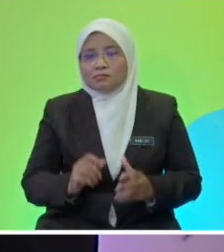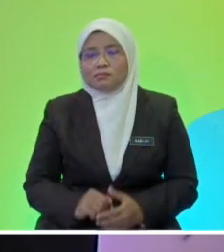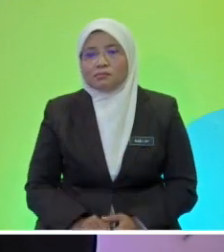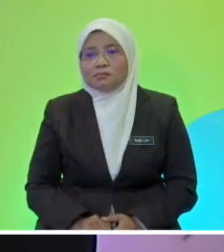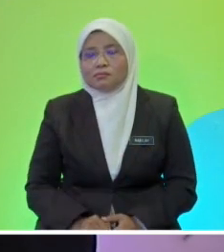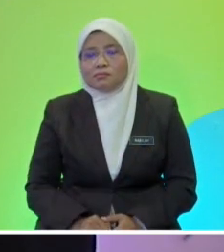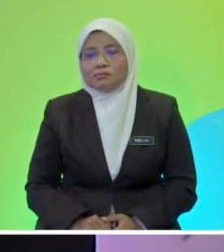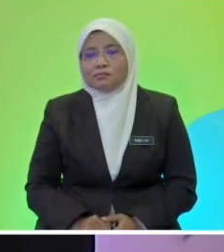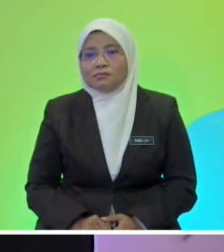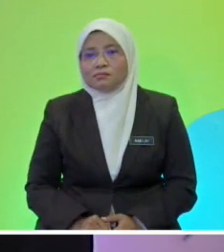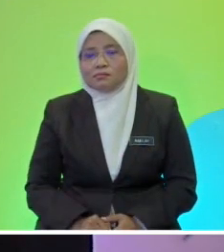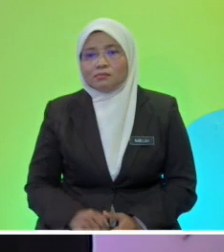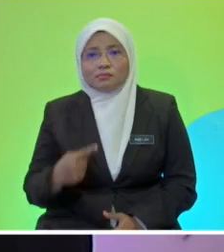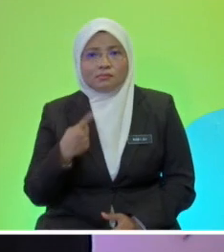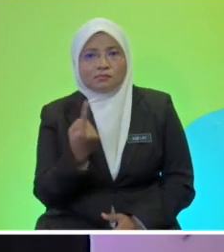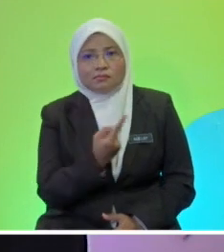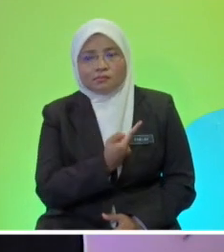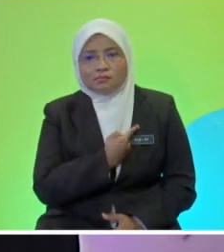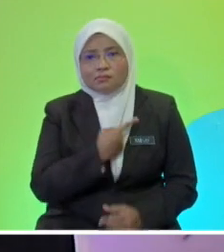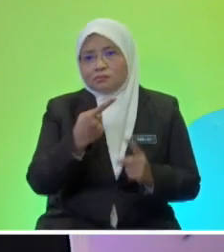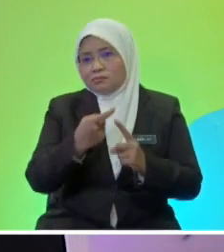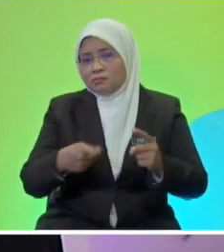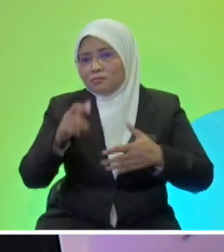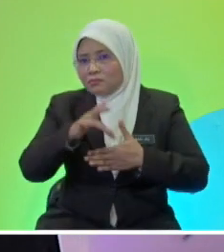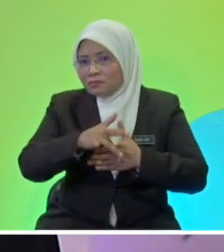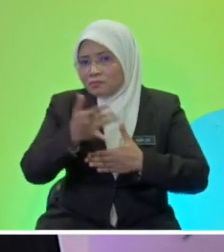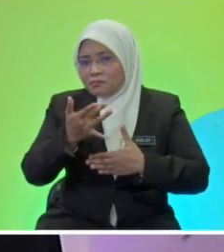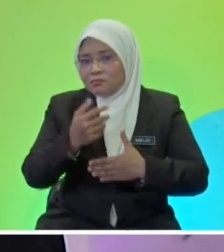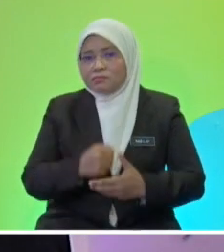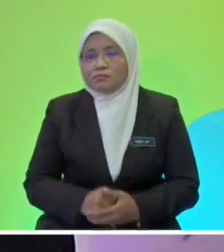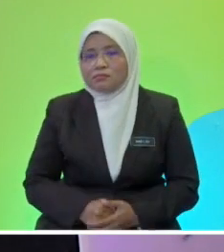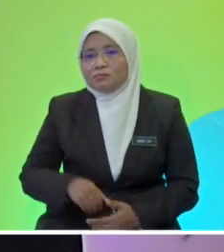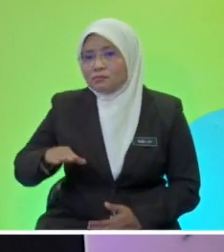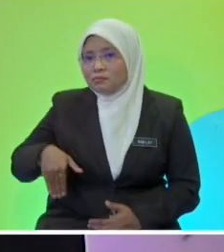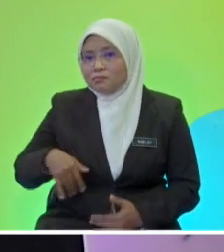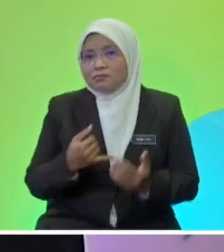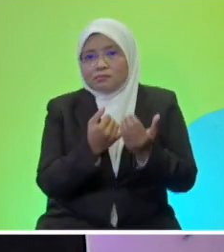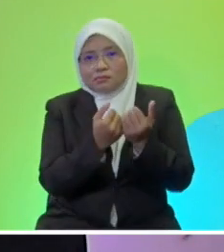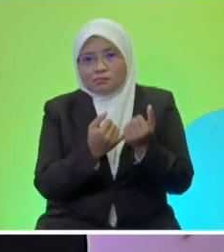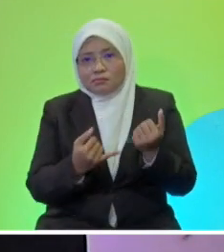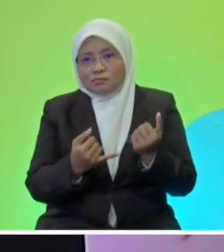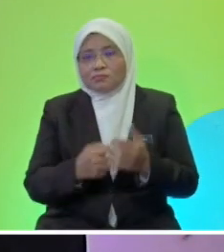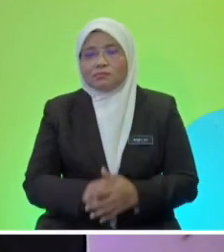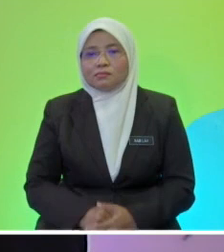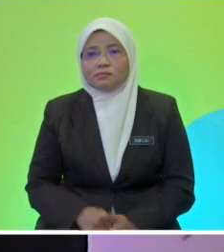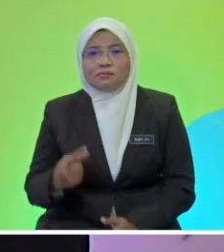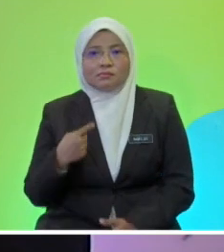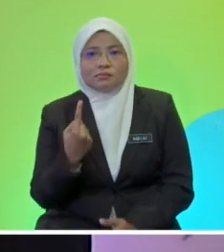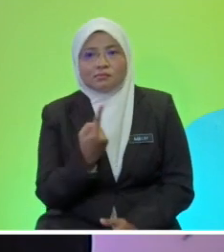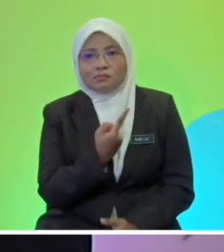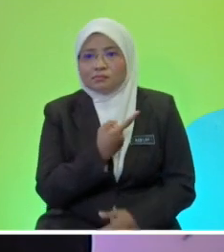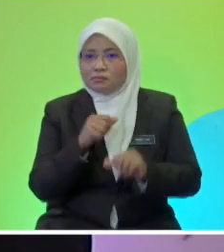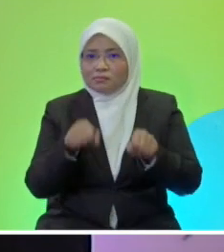oke di mana kita di dalam sebelum dilahirkan daripada fetus tadi kita tidak boleh ke